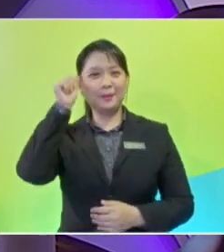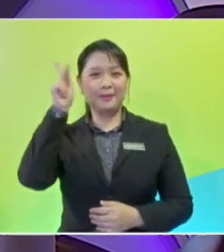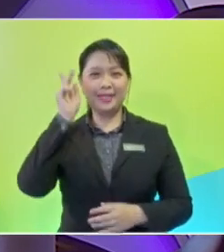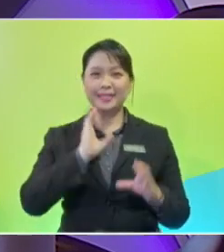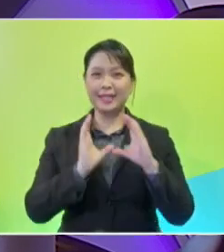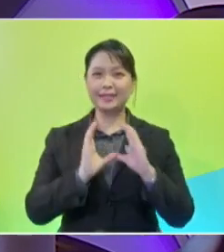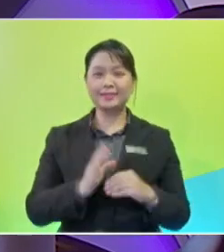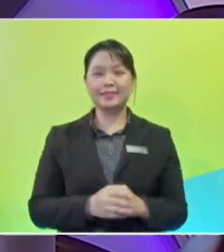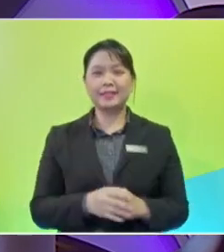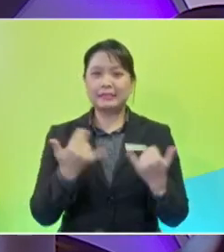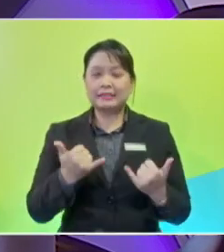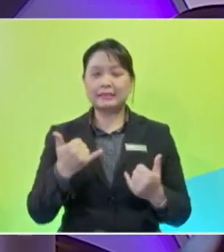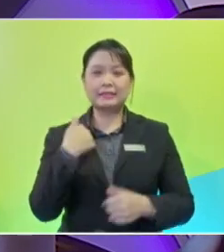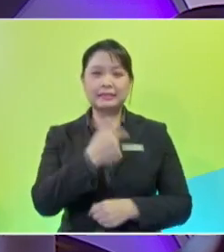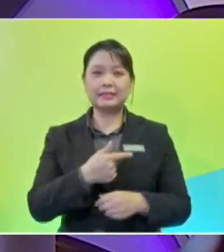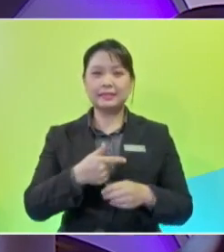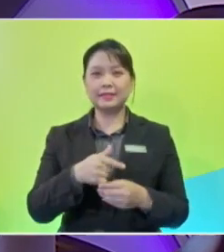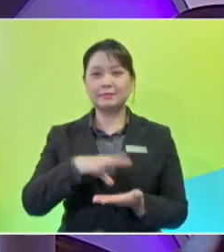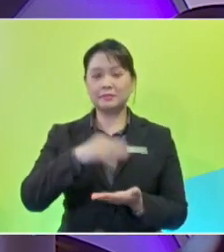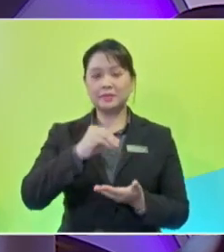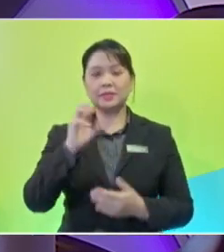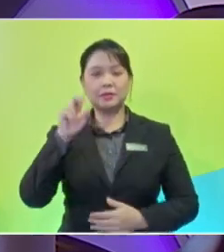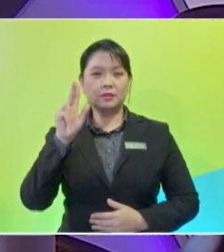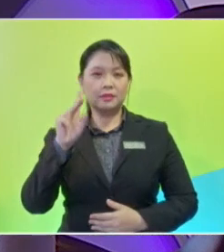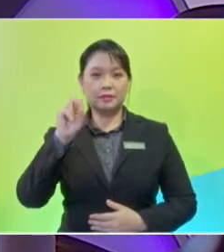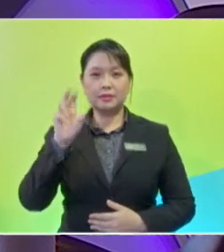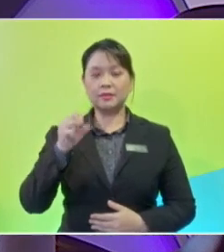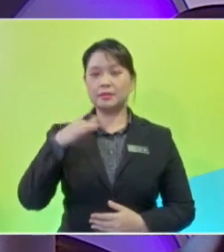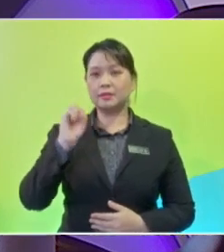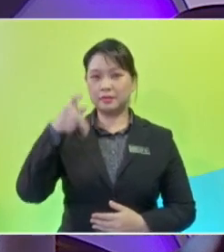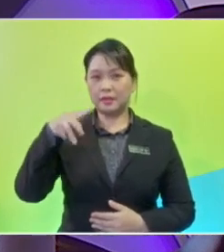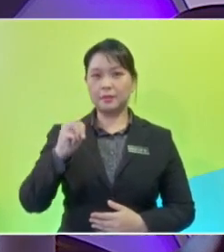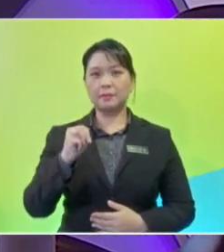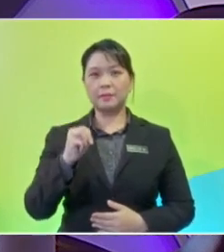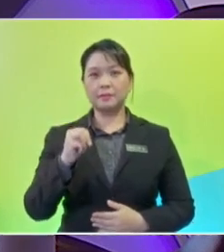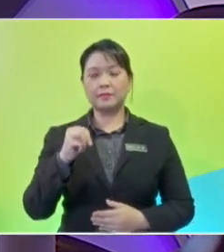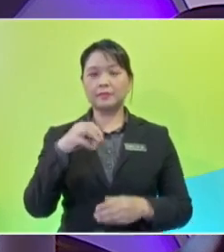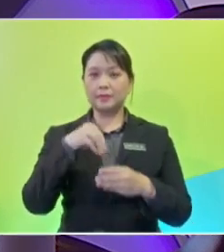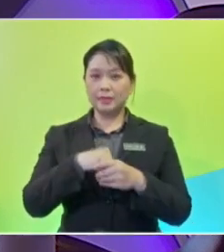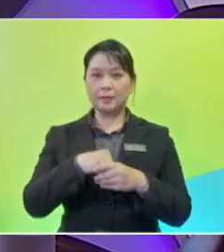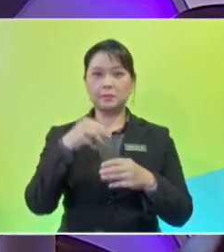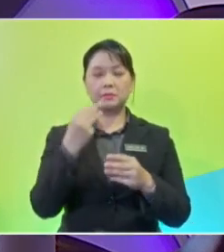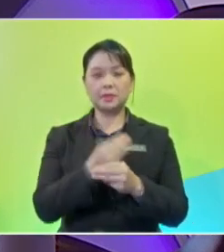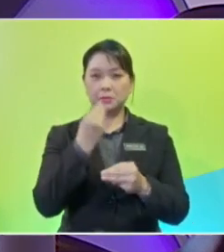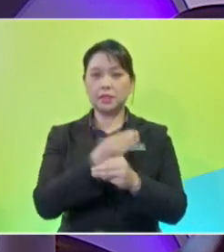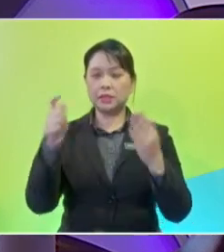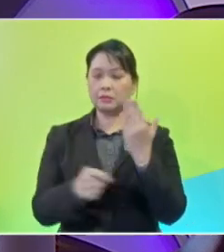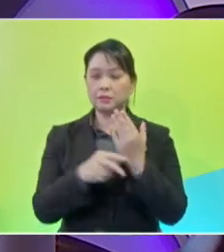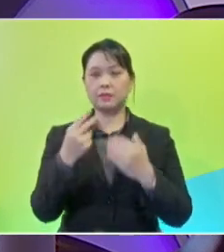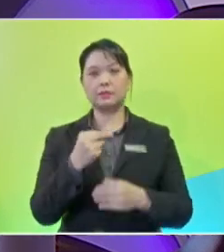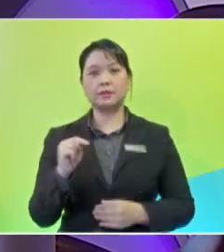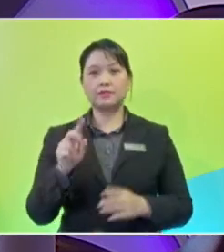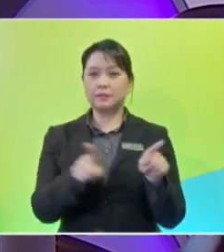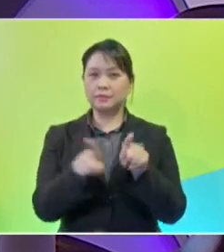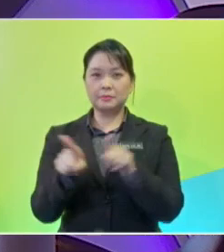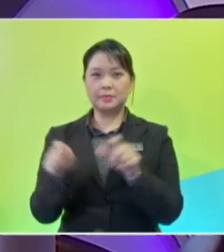mulaikan kelas kita dalam sukses SBM 2022 pecutan di dalam mata pelajaran matematika tambahan